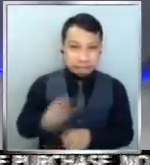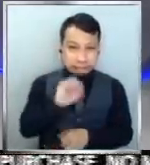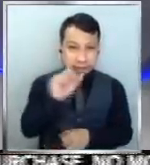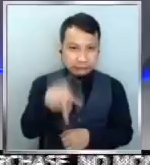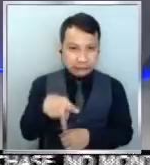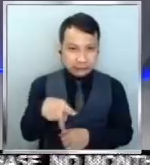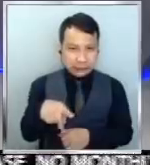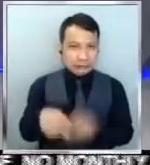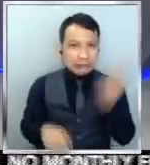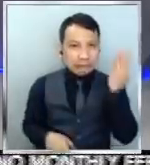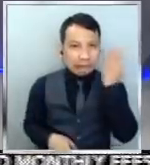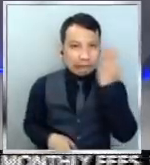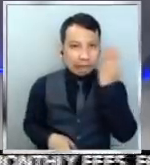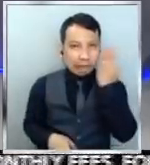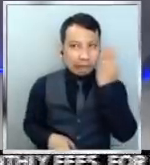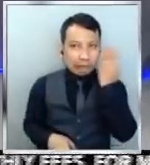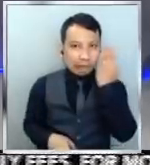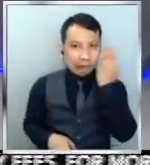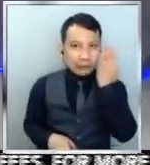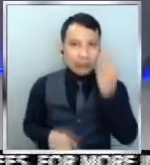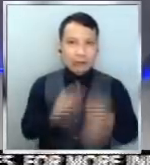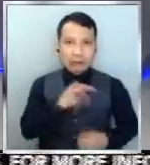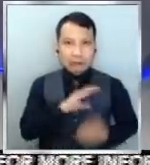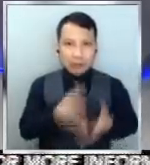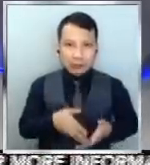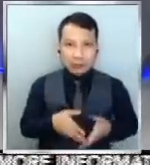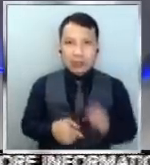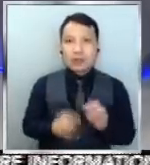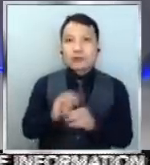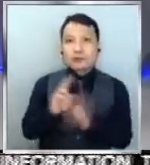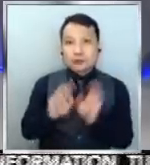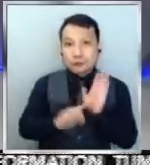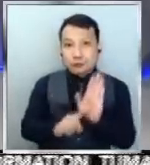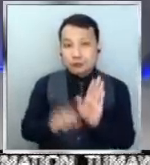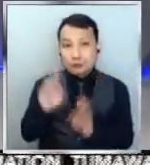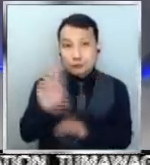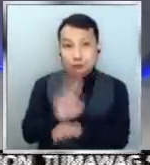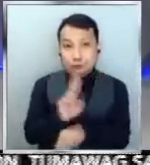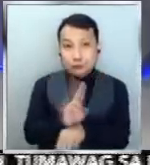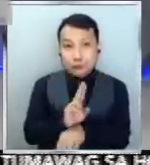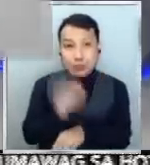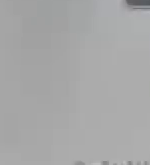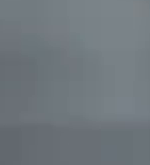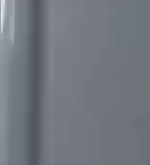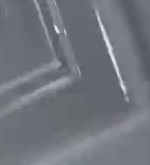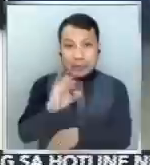gamit ang mga teking ID para maibulsa ang pera. Yan ang tinutukan ni Katrina Son.